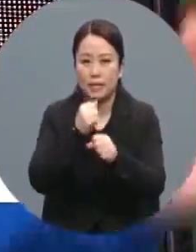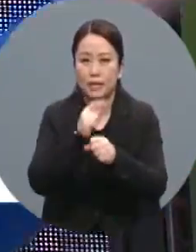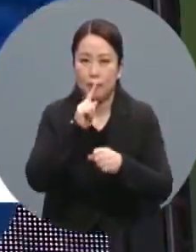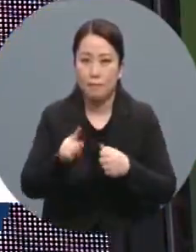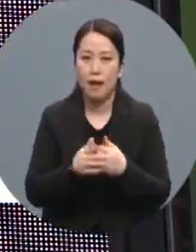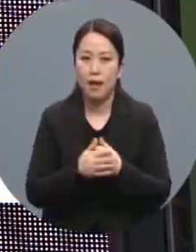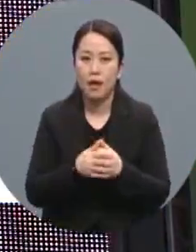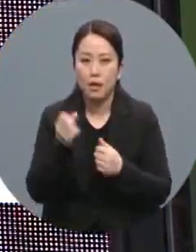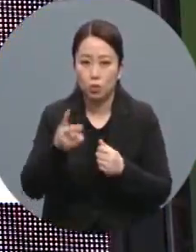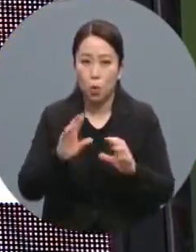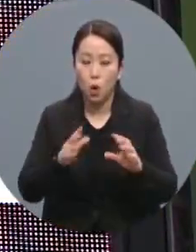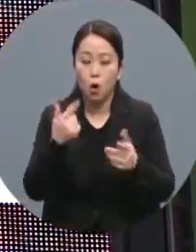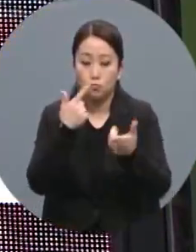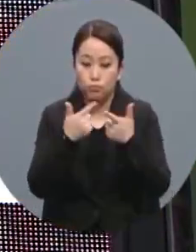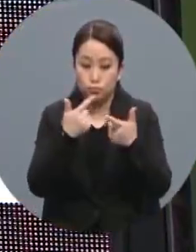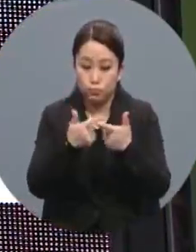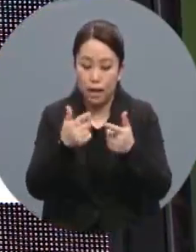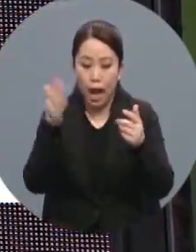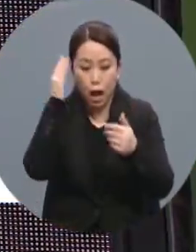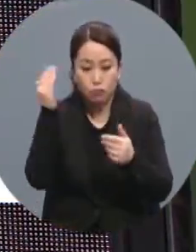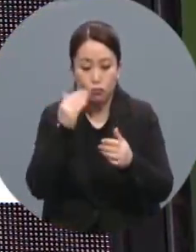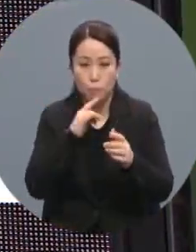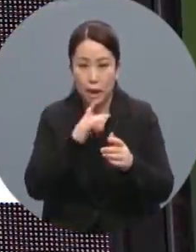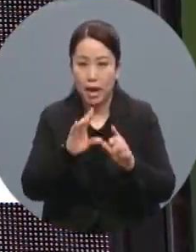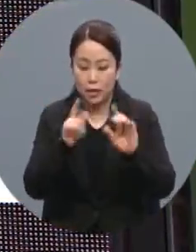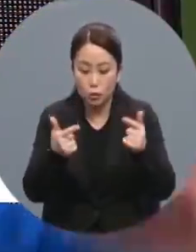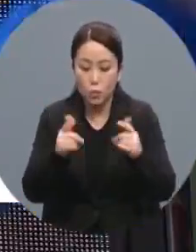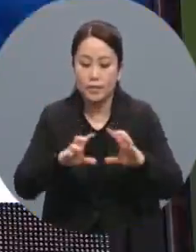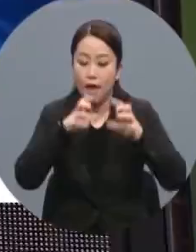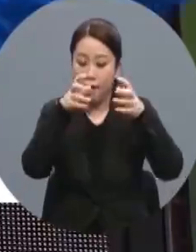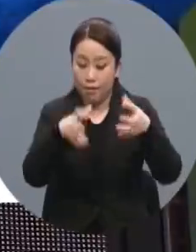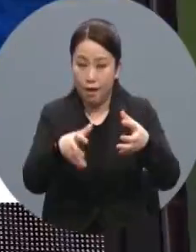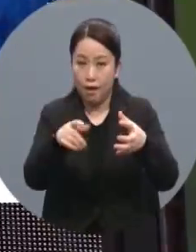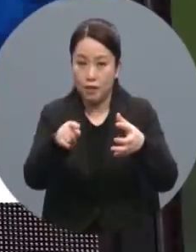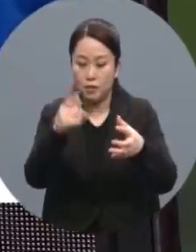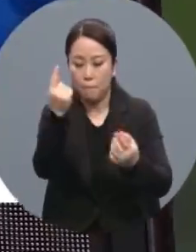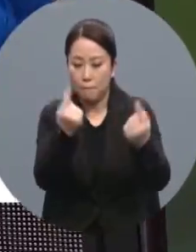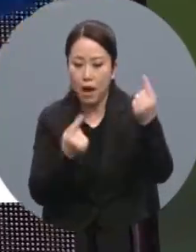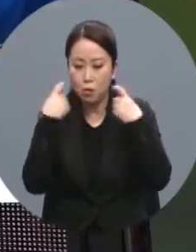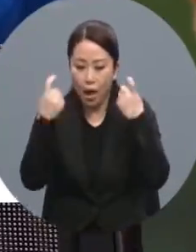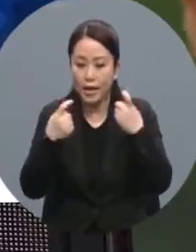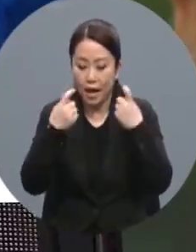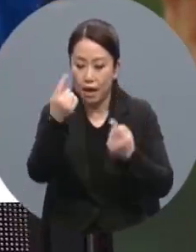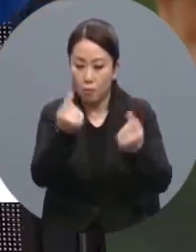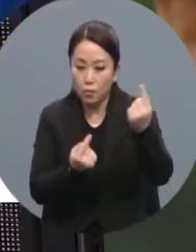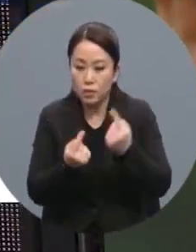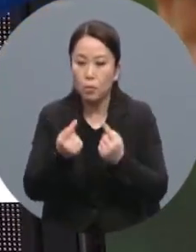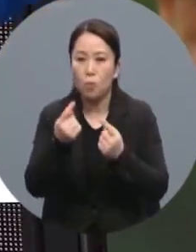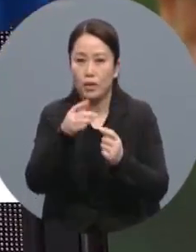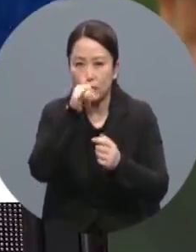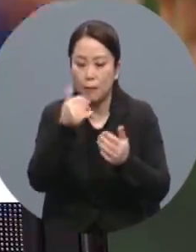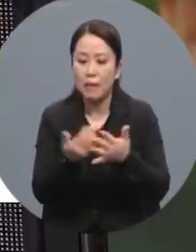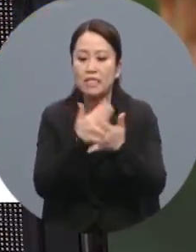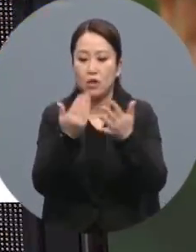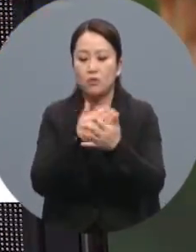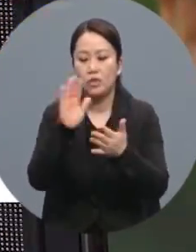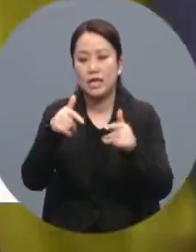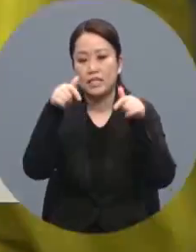우리나라뿐만 아니라 세계 전체로서도 관광객이 찾아오는 그런 발전하는 서구로